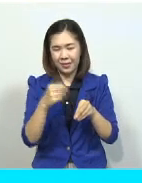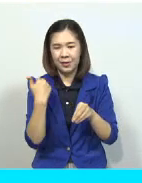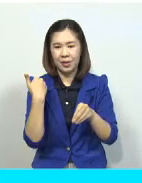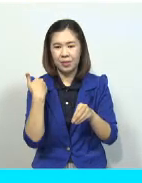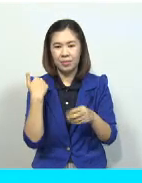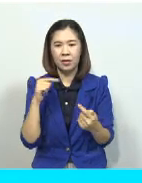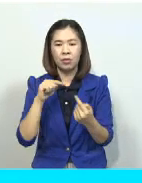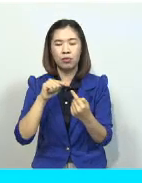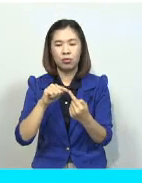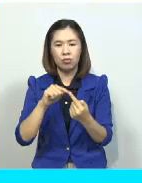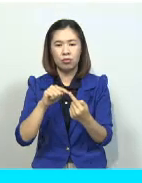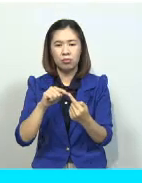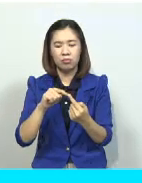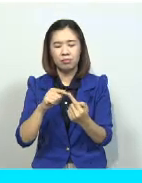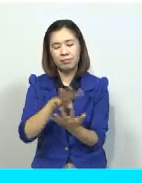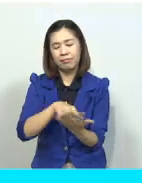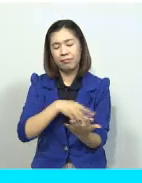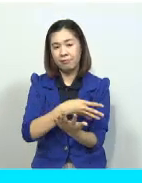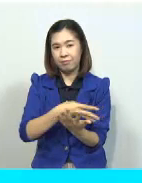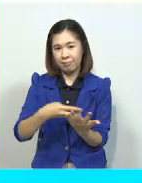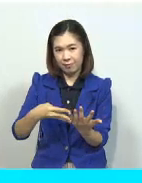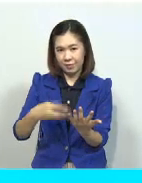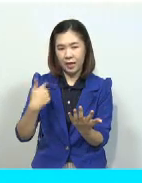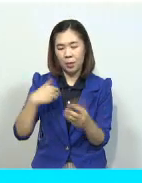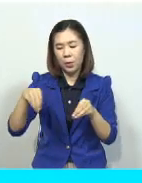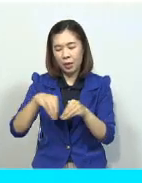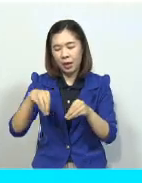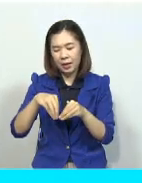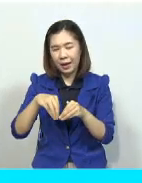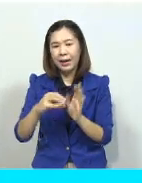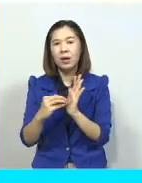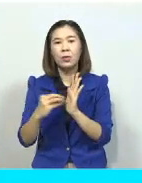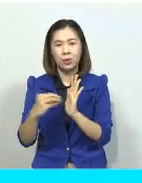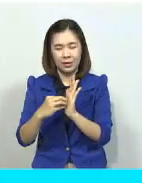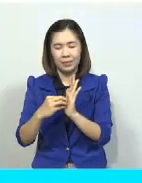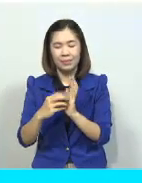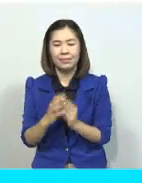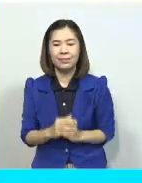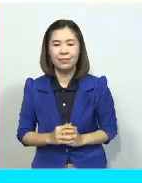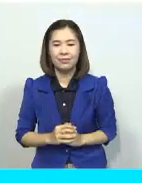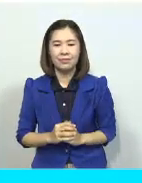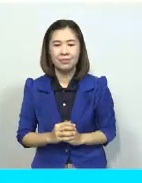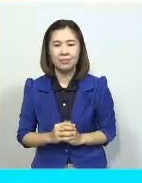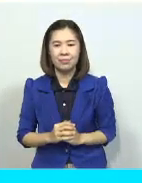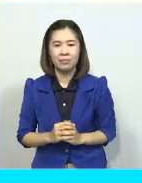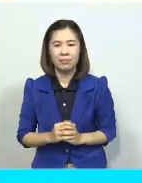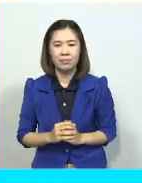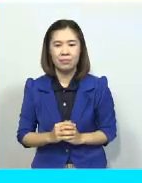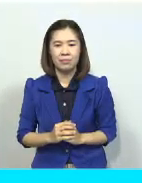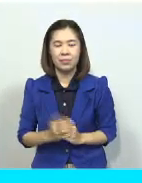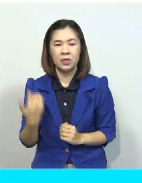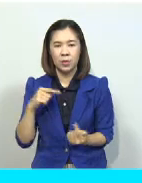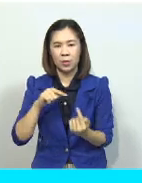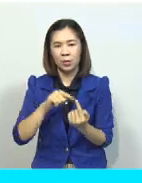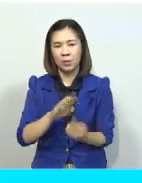อิทธิพลตรงนี้ด้วยเราก็เลยไปวางแกนอีกแกนหนึ่งซึ่งใกล้ชิดเข้ากรุงเทพมหานครเข้าไปมากยิ่งขึ้นก็คือเป็นแกนในระหว่างบางน้